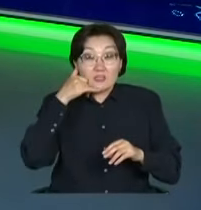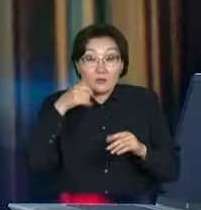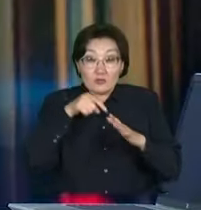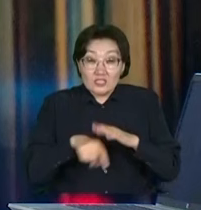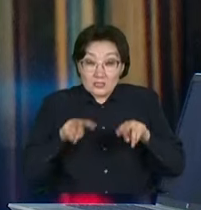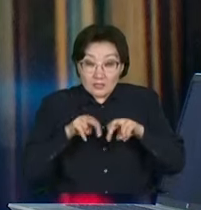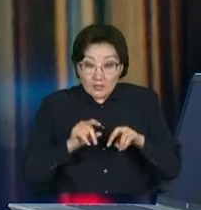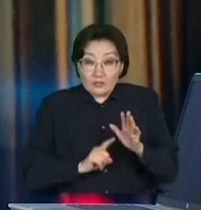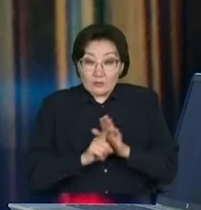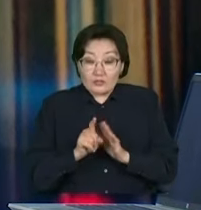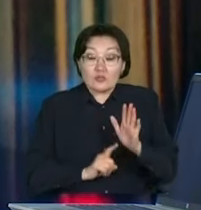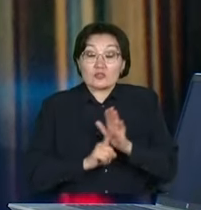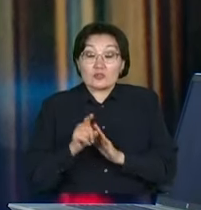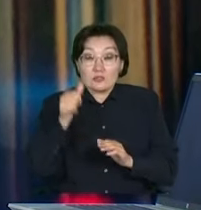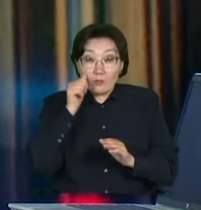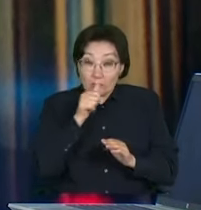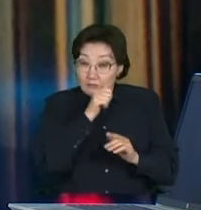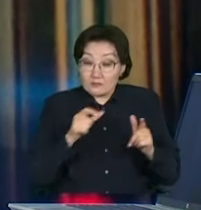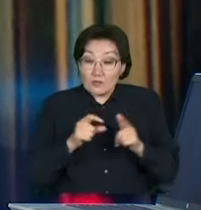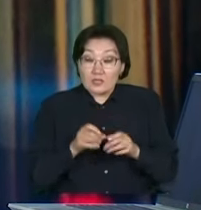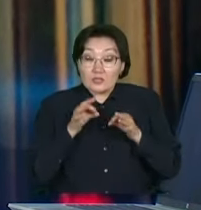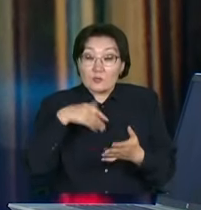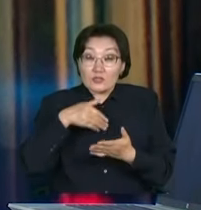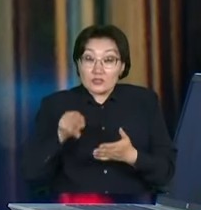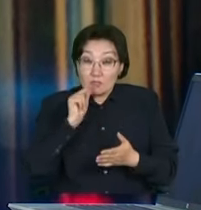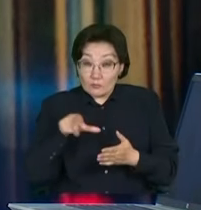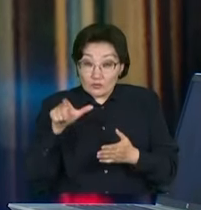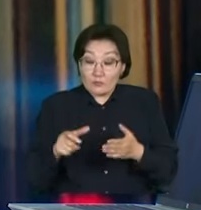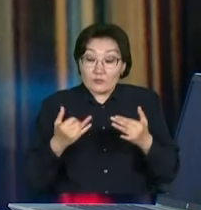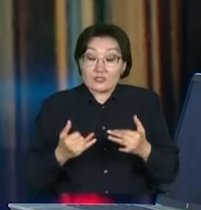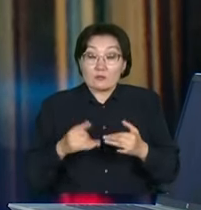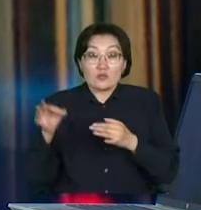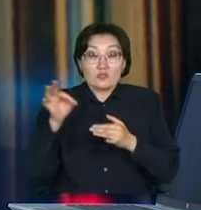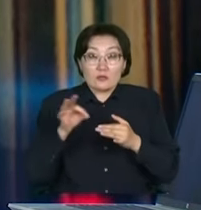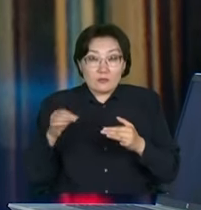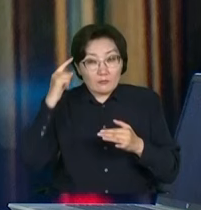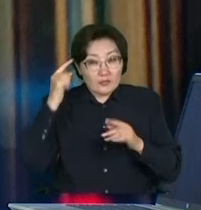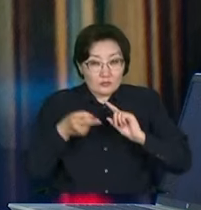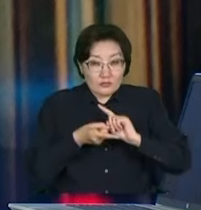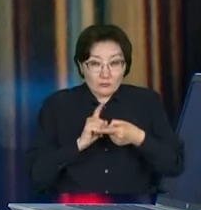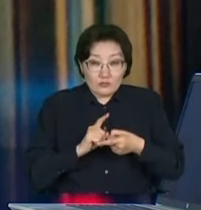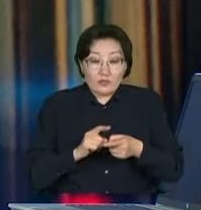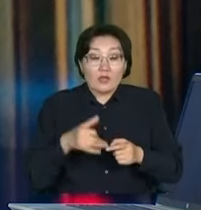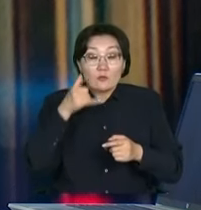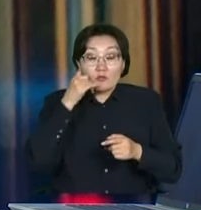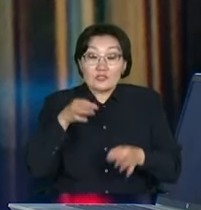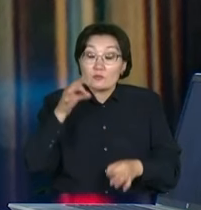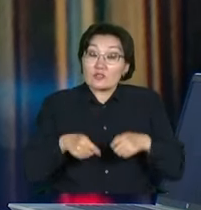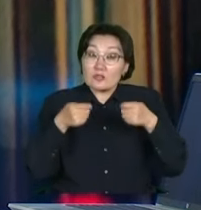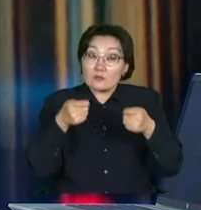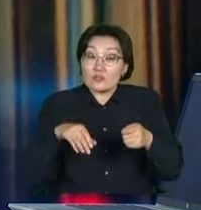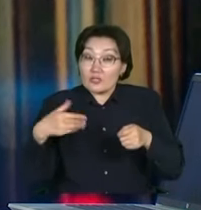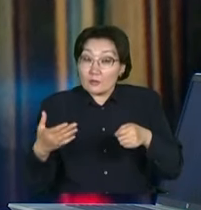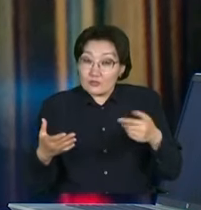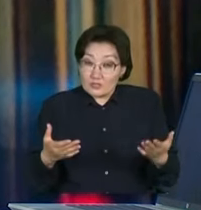тексерілді. О баста құпия сөзін айтудан бас тартқан айыпталушы бүгін әпсәтте ойын өзгертті. Құрылғыны судияға тапсырып,